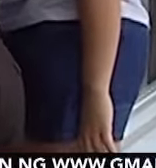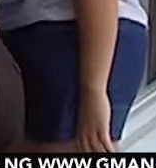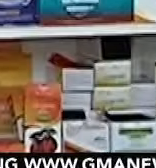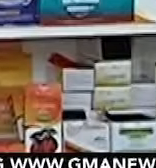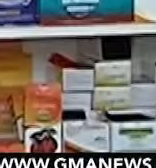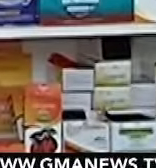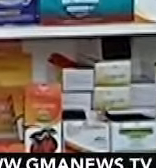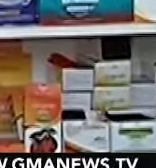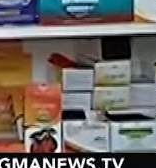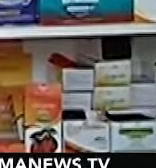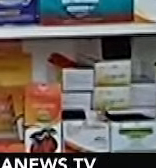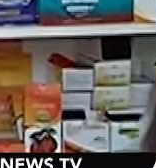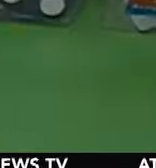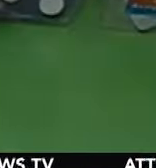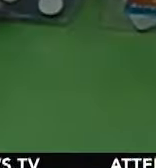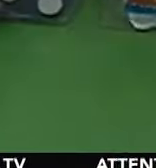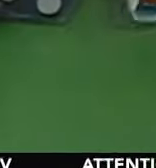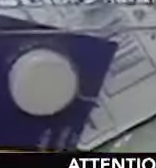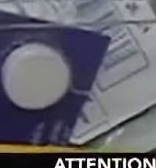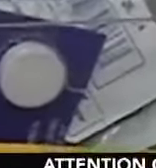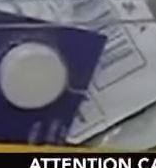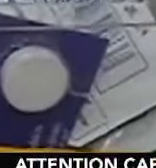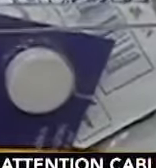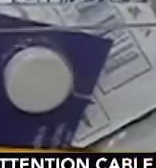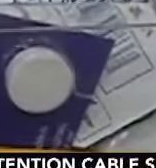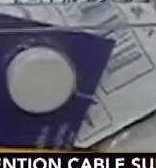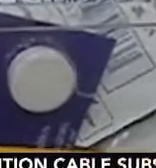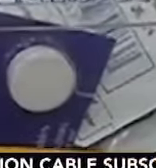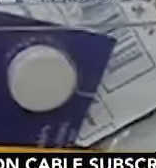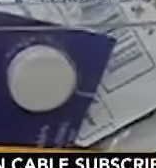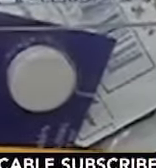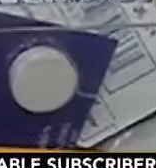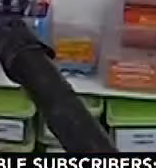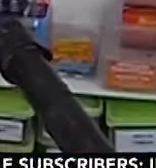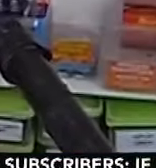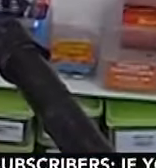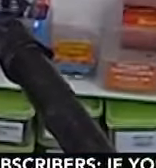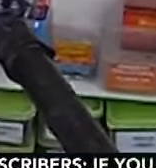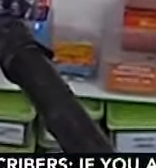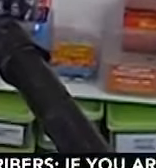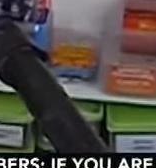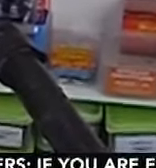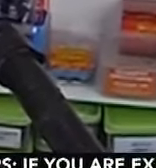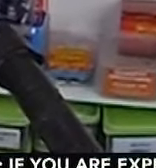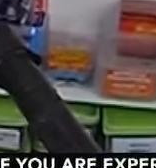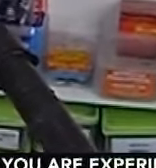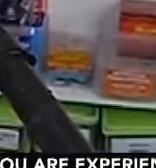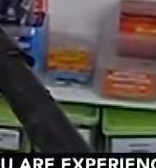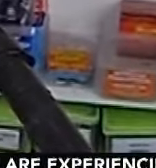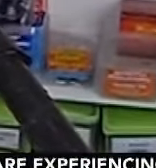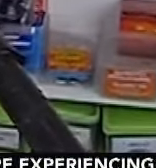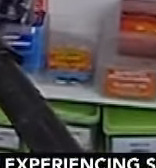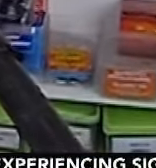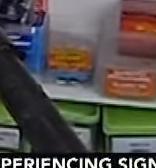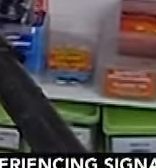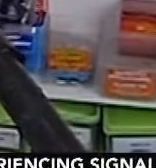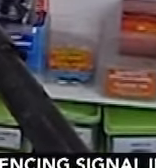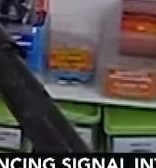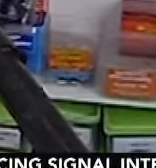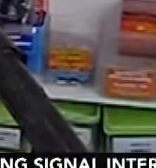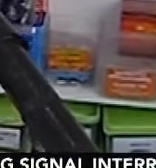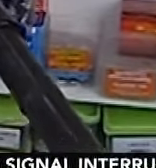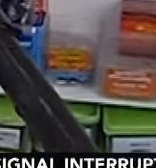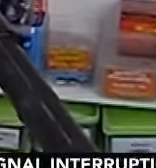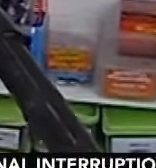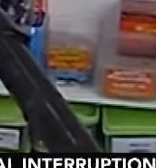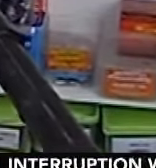paracetamol. Kakaunti na lang daw ang stock, pero inaasahan naman ang delivery sa Linggo. Dumami po ang volume ng kumukuha sa amin ng mga